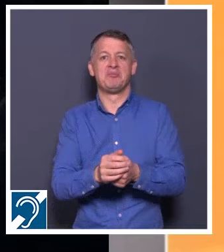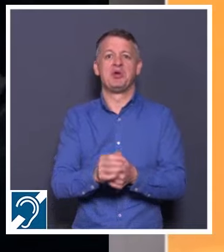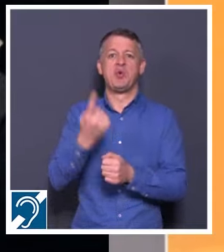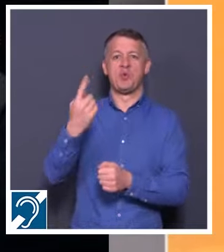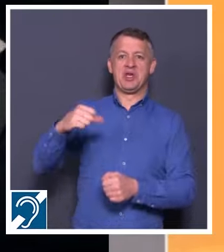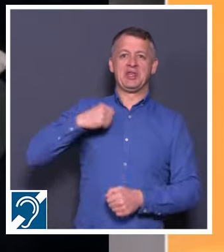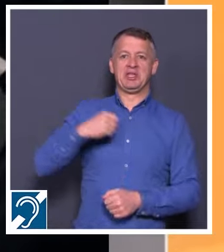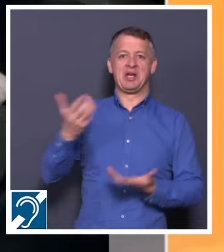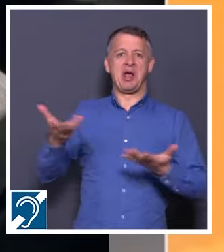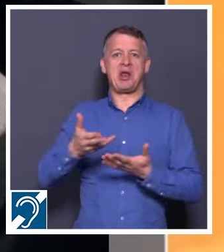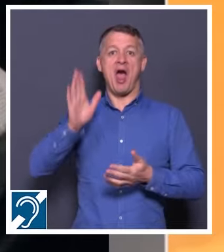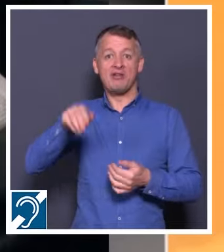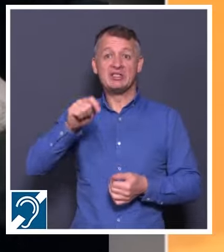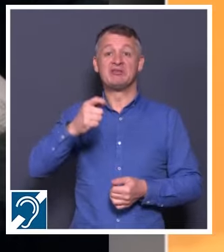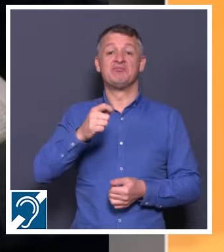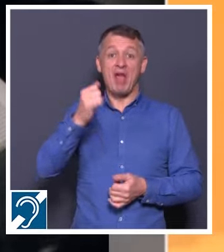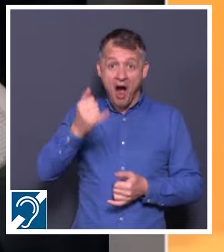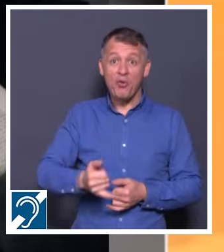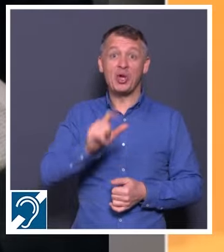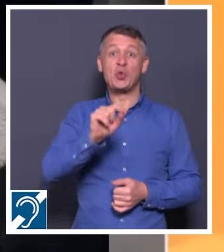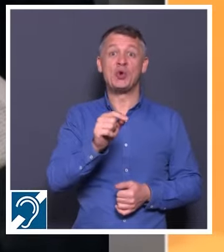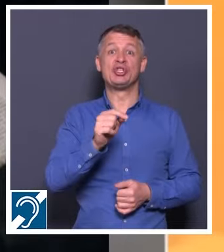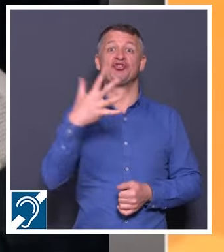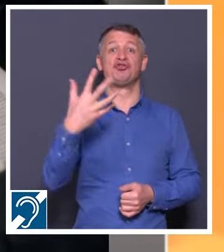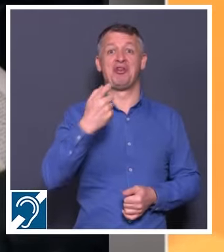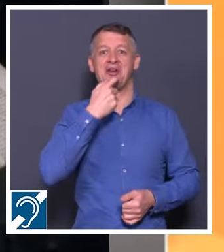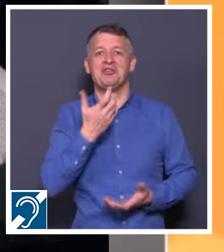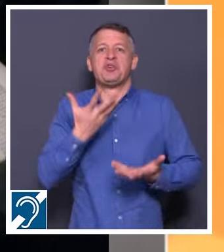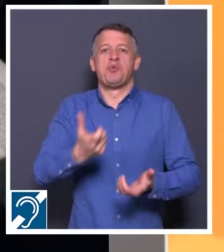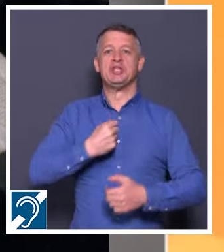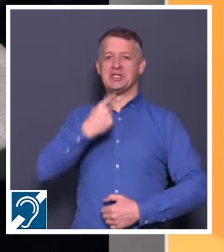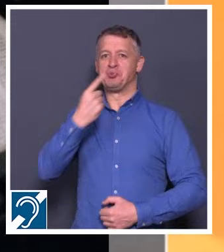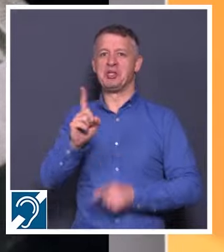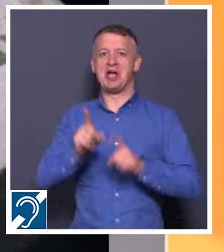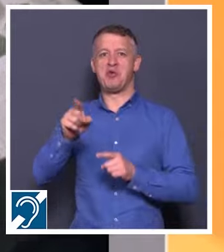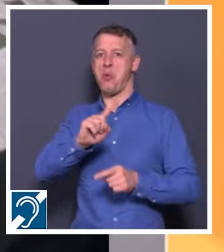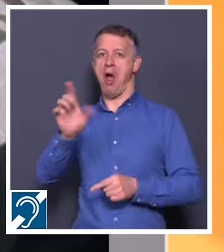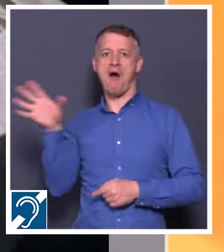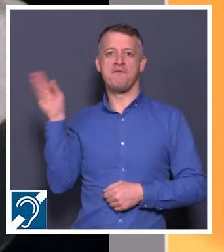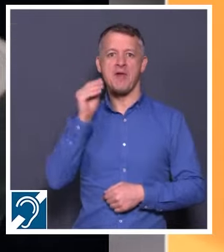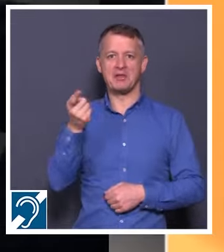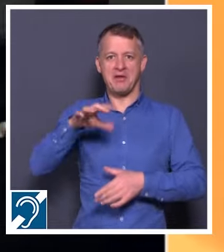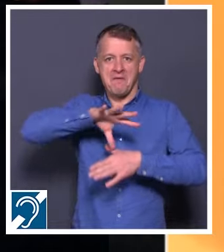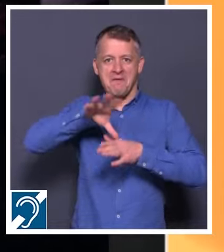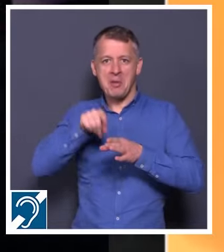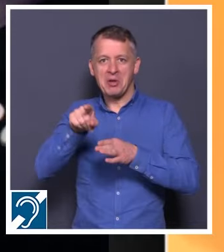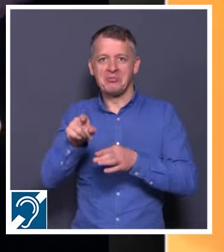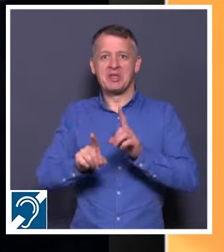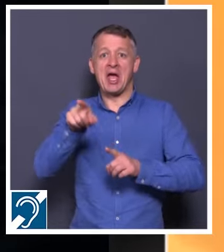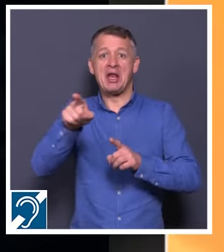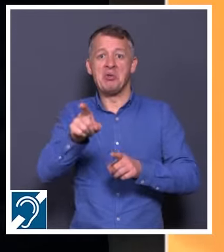unui tânăr care are astăzi 25 de ani, ce poți să-i spui dacă el n-a aflat din familie nimic, dacă n-a deschis nicio